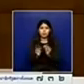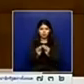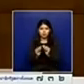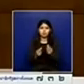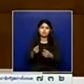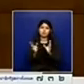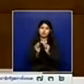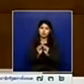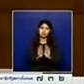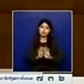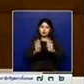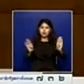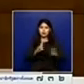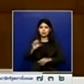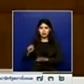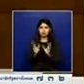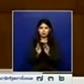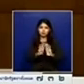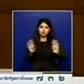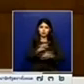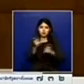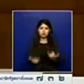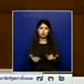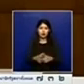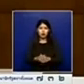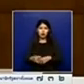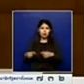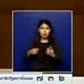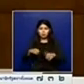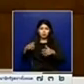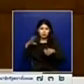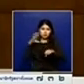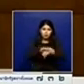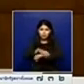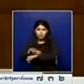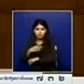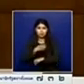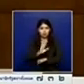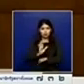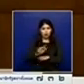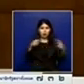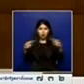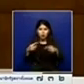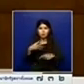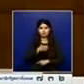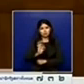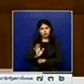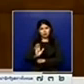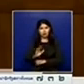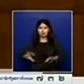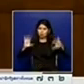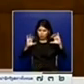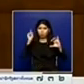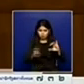ครับแล้วก็เราไม่อยากให้เกิดการปะทะกันไม่อยากเกิดการจลาจลในบ้านเมืองนะครับรัฐบาลมีหน้าที่ในการที่รักษาสิทธิ์ของคนไทยทุ